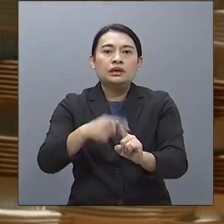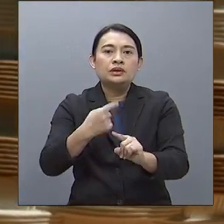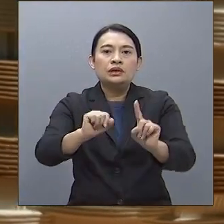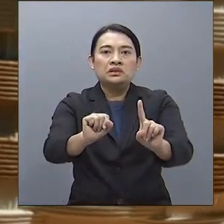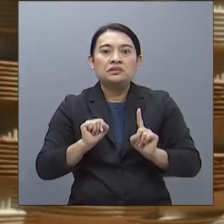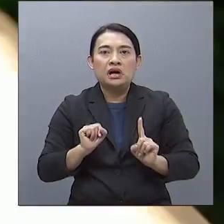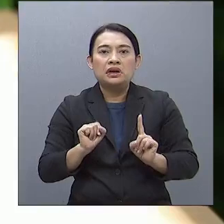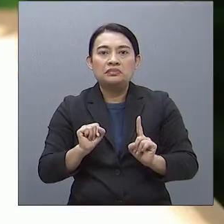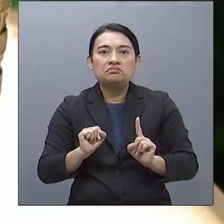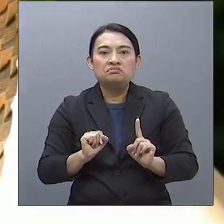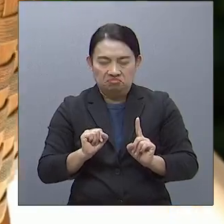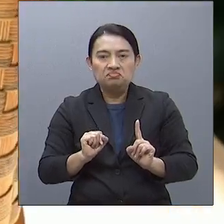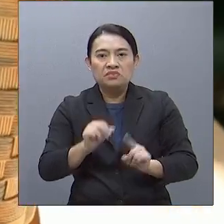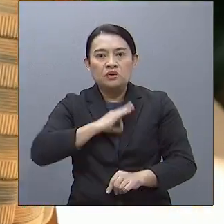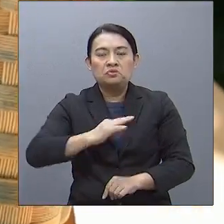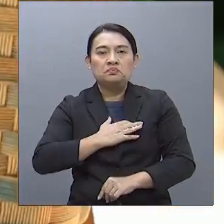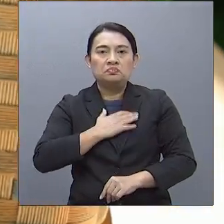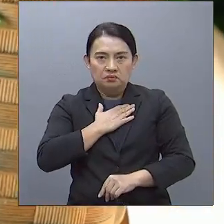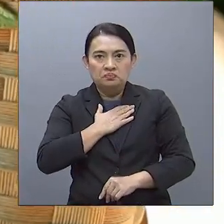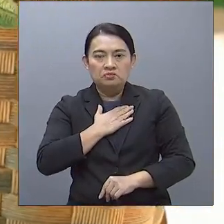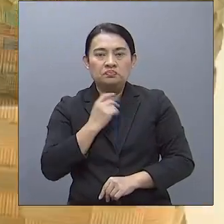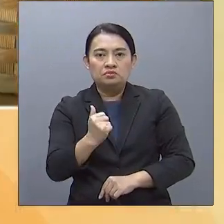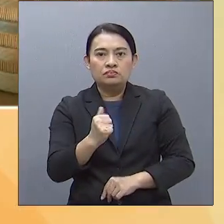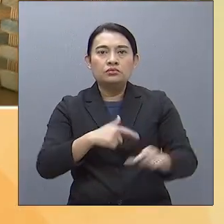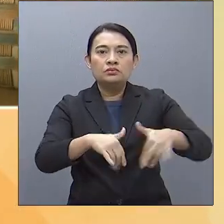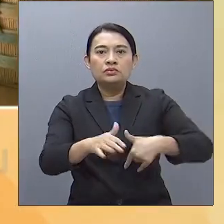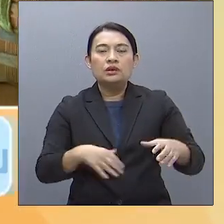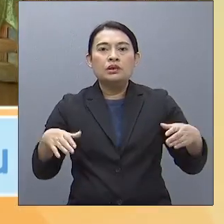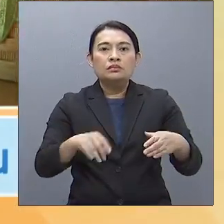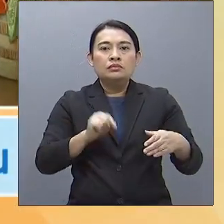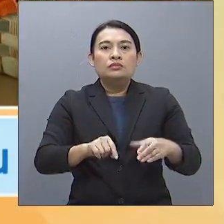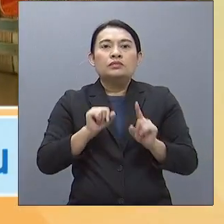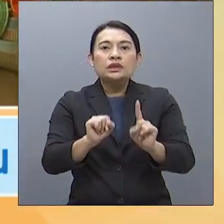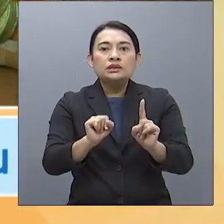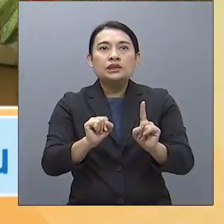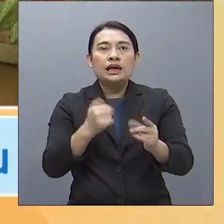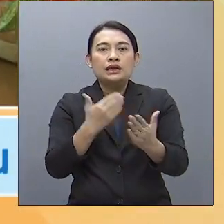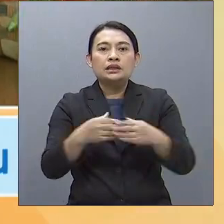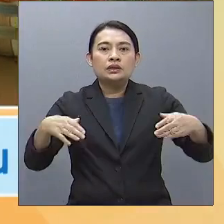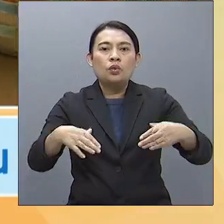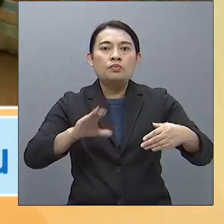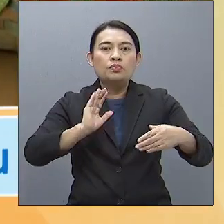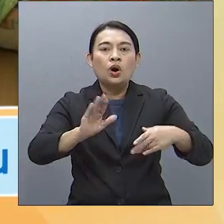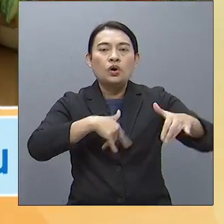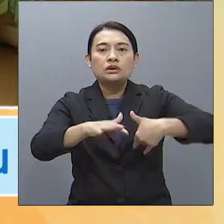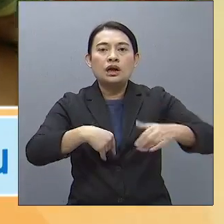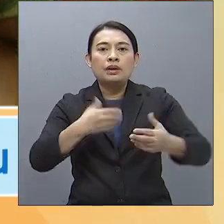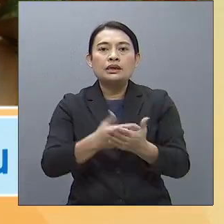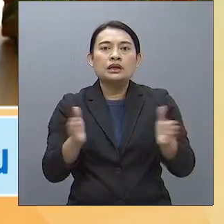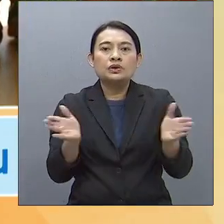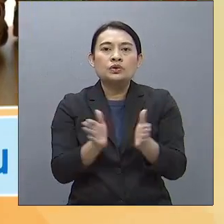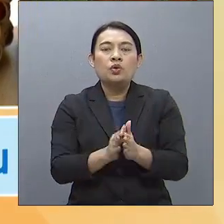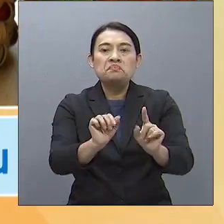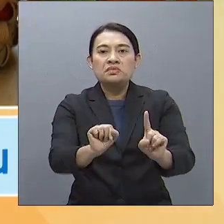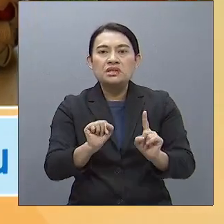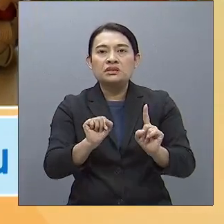ภาคภูมิใจแล้วก็น่ายินดีมากๆนะคะแล้วกลุ่มชาวบ้านอันนี้100,000บาทเนี่ยคือได้เป็นกลุ่มชาวบ้านนะเป็นรายได้รวมนะคุณผู้ชมคือ